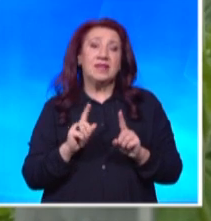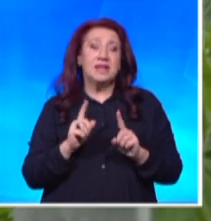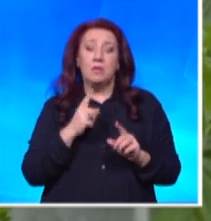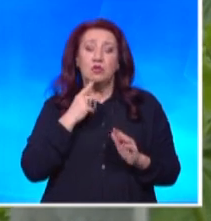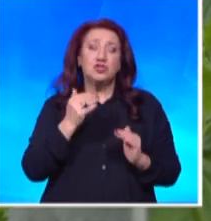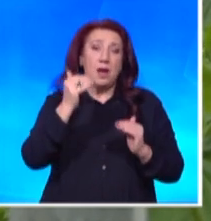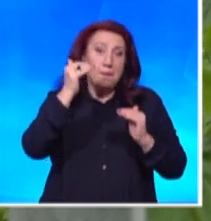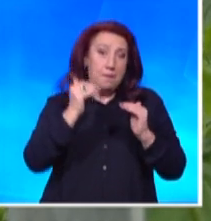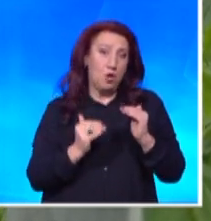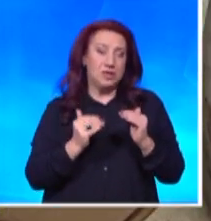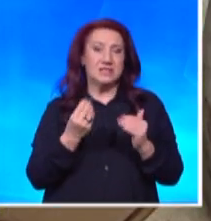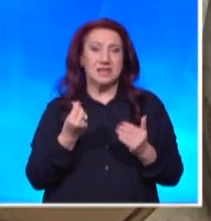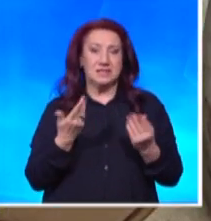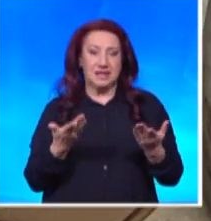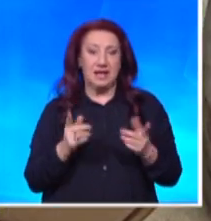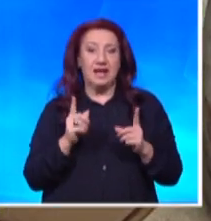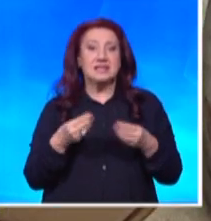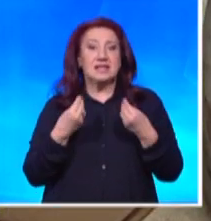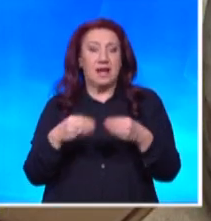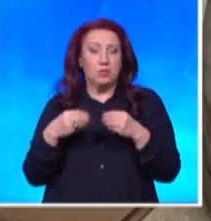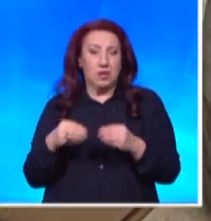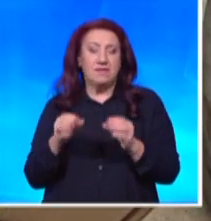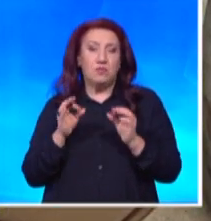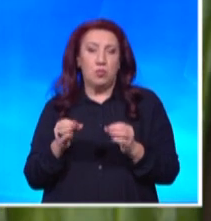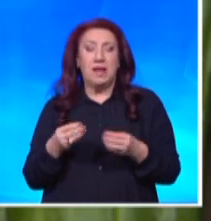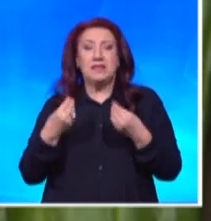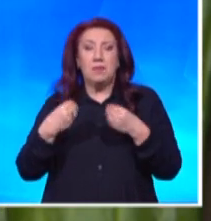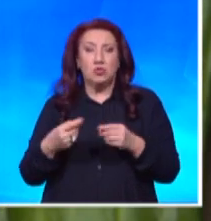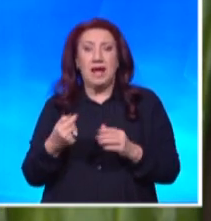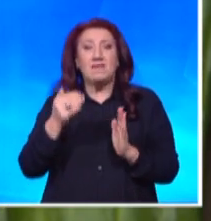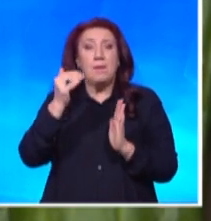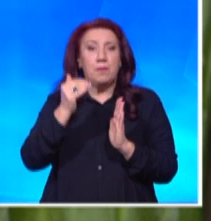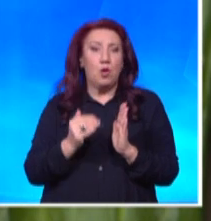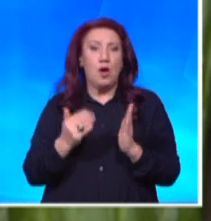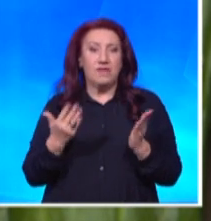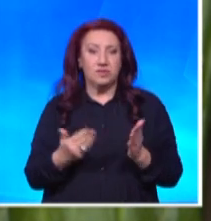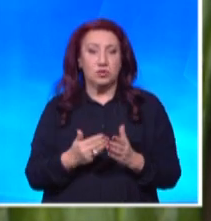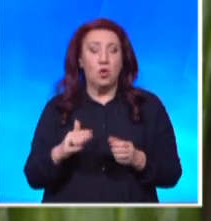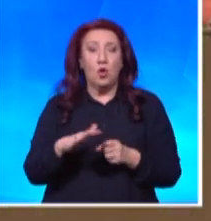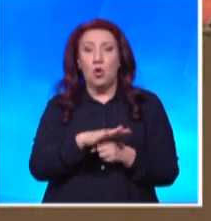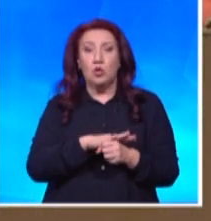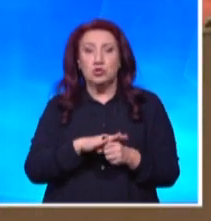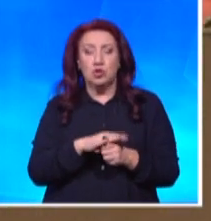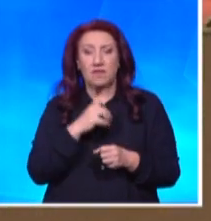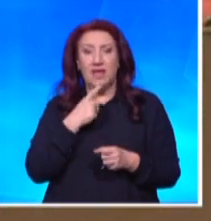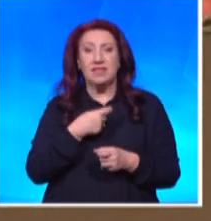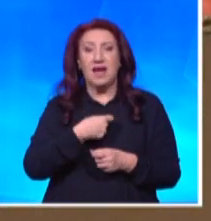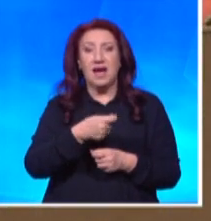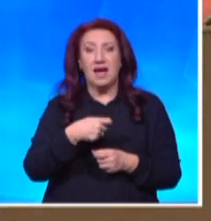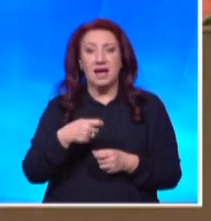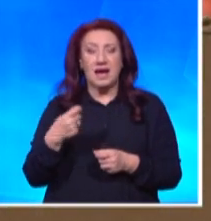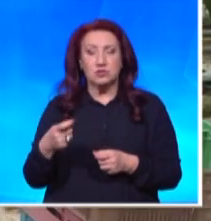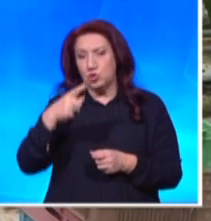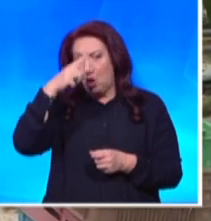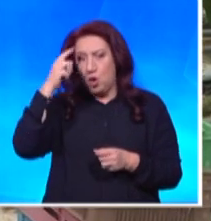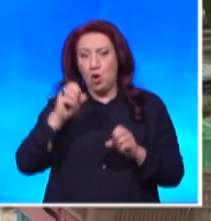под тази цена, за да я пласира и в момента я продава под себестойността й. Основният разход в оранжерийното производство е